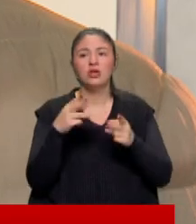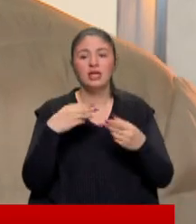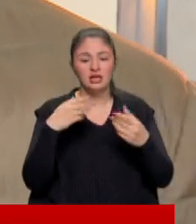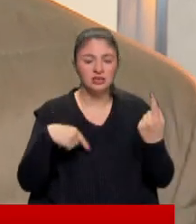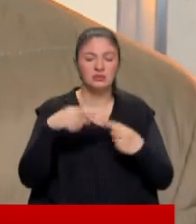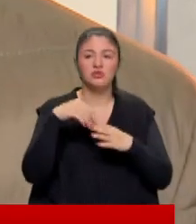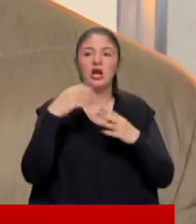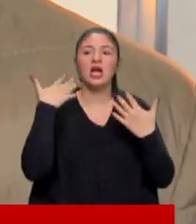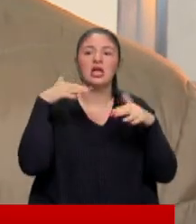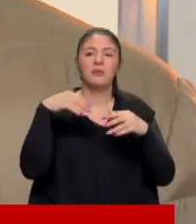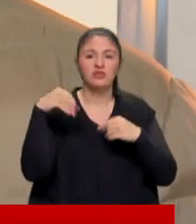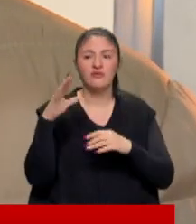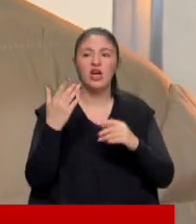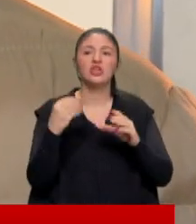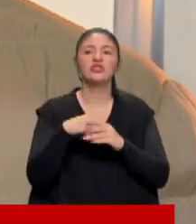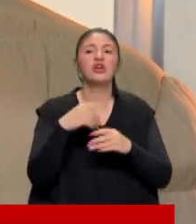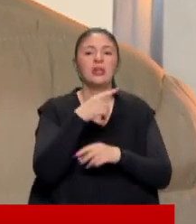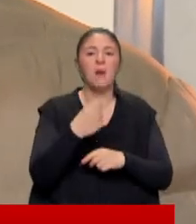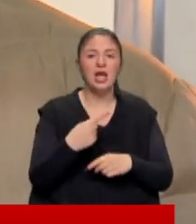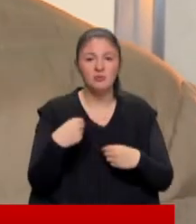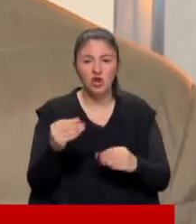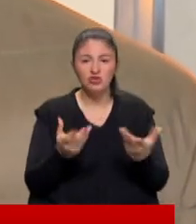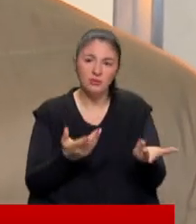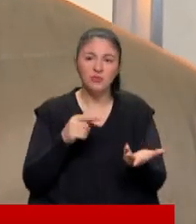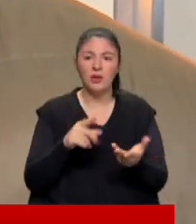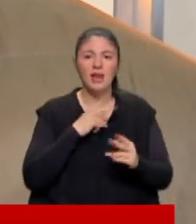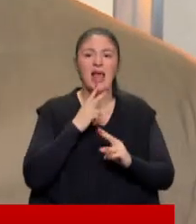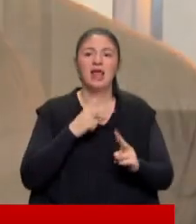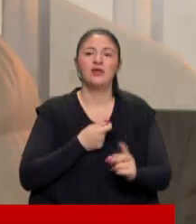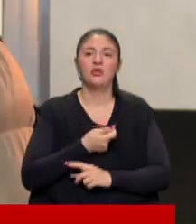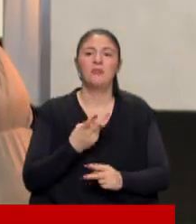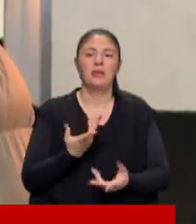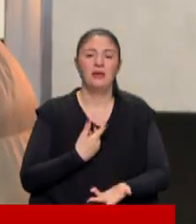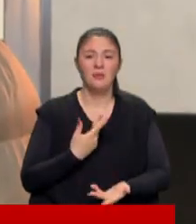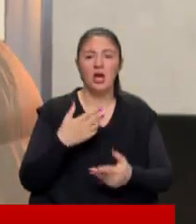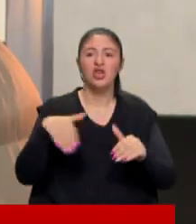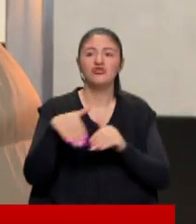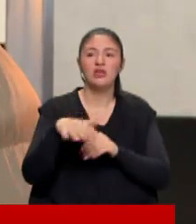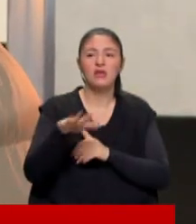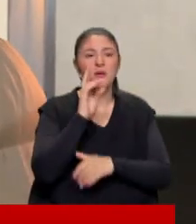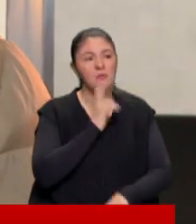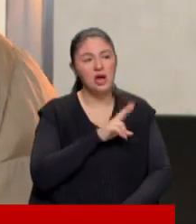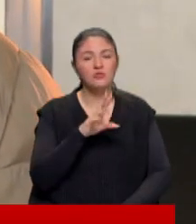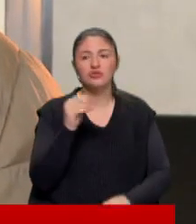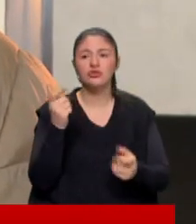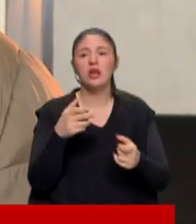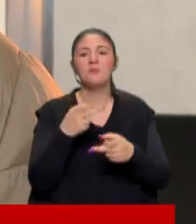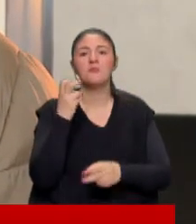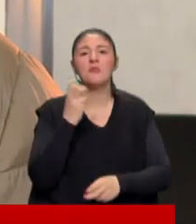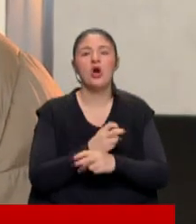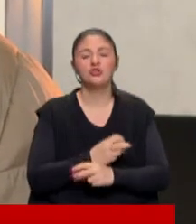çevirmek için klimamı satacağım veya işte makinamı satacağım ki buranın elektriğini ödeyebileyim. Caddeyi boydan boya gezin, bütün iş yerleri